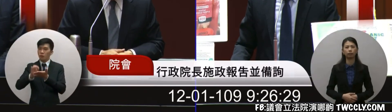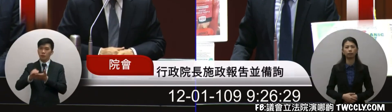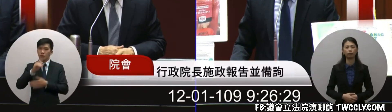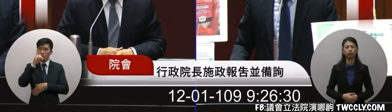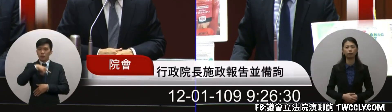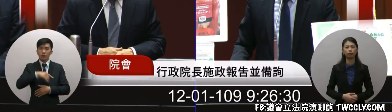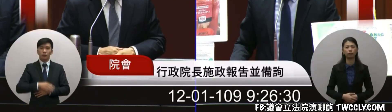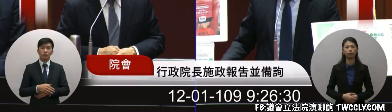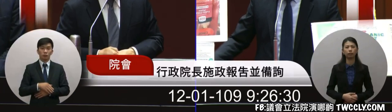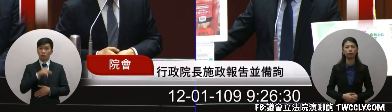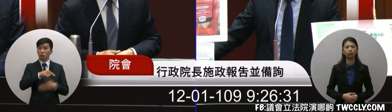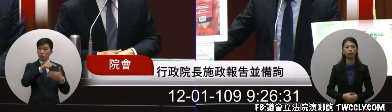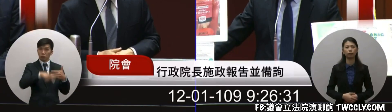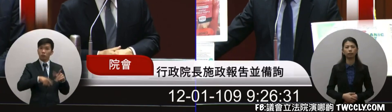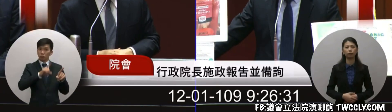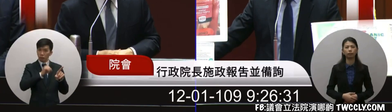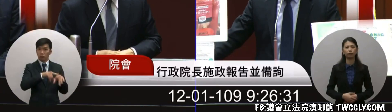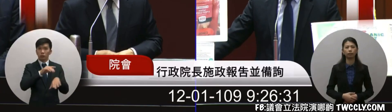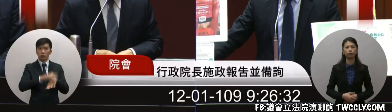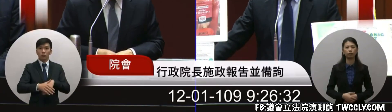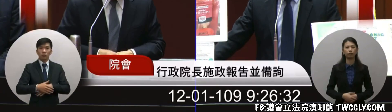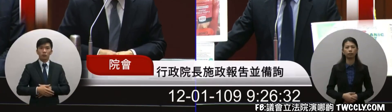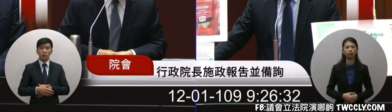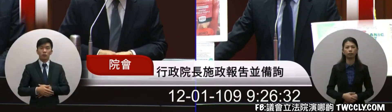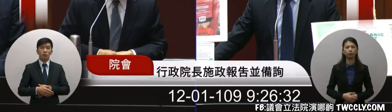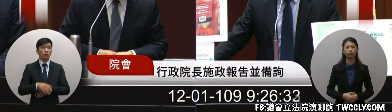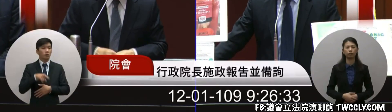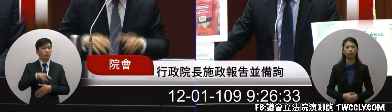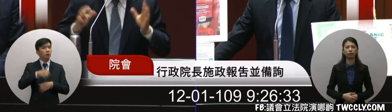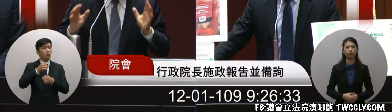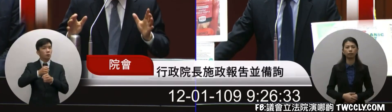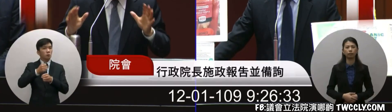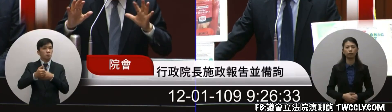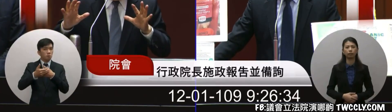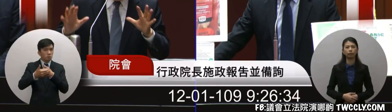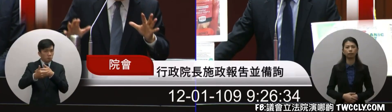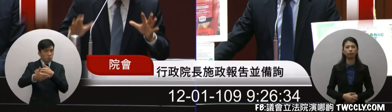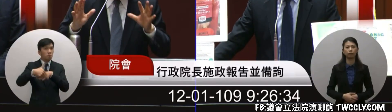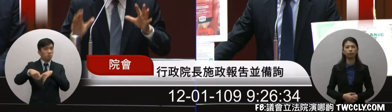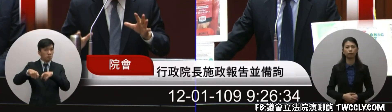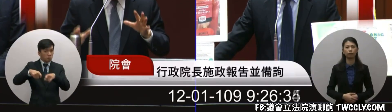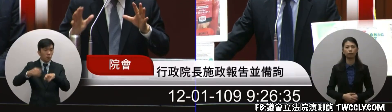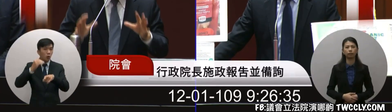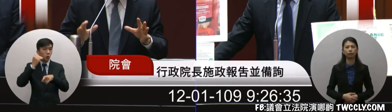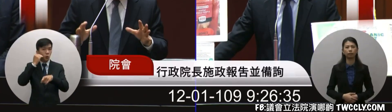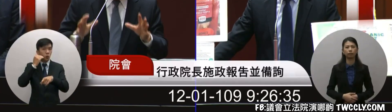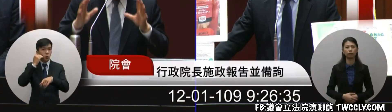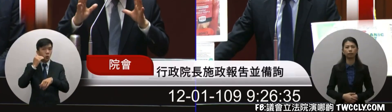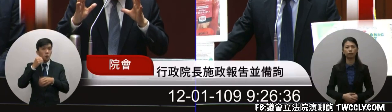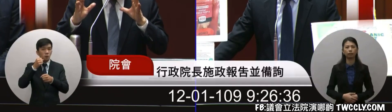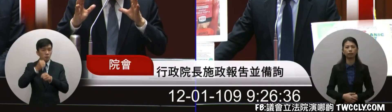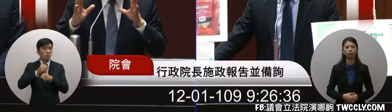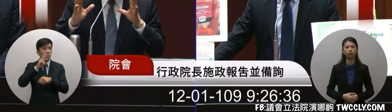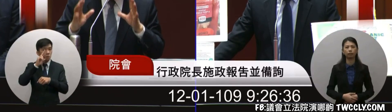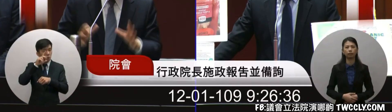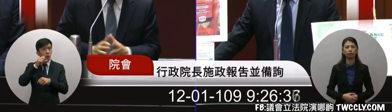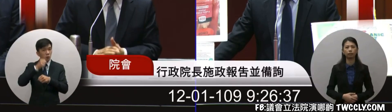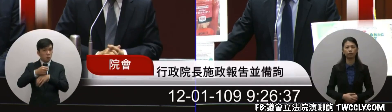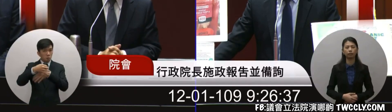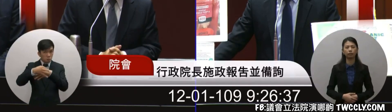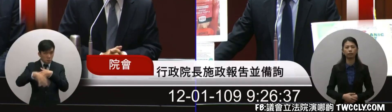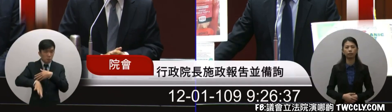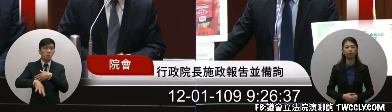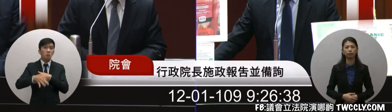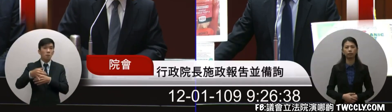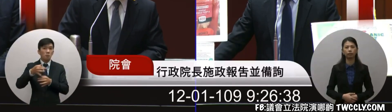做。那相关的这个作业做法，那有不对的，有什么或者有不周全